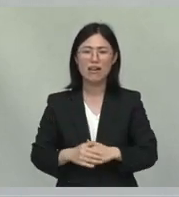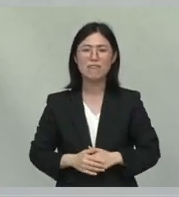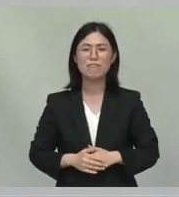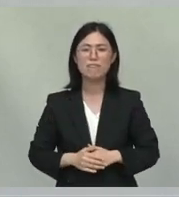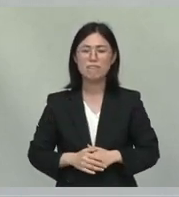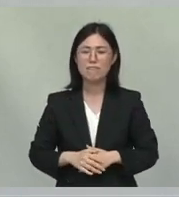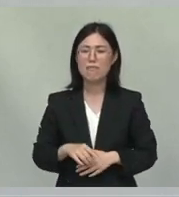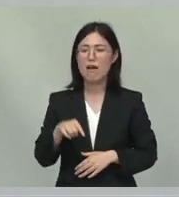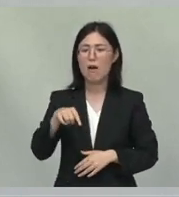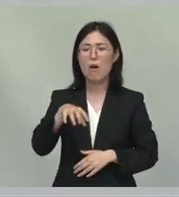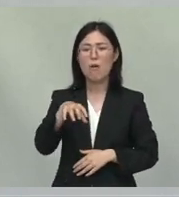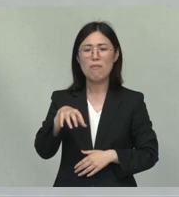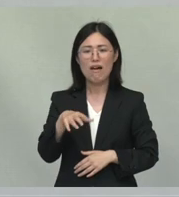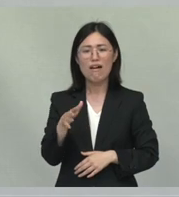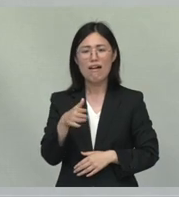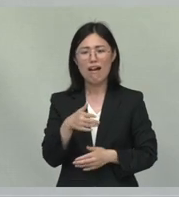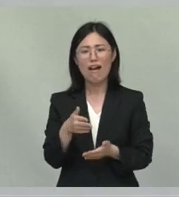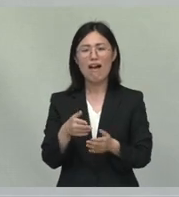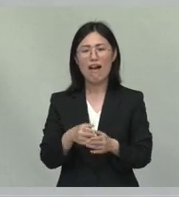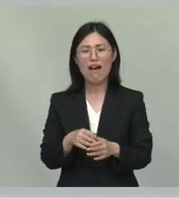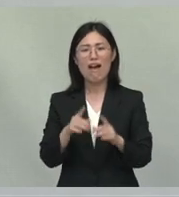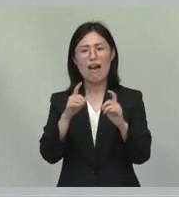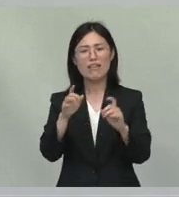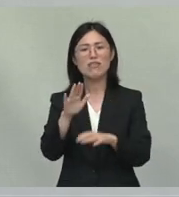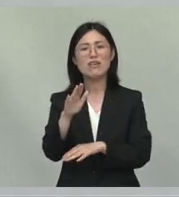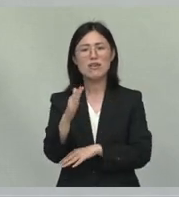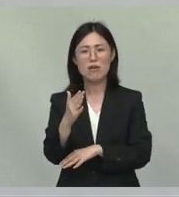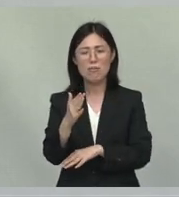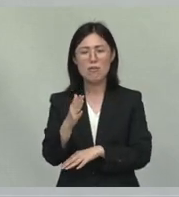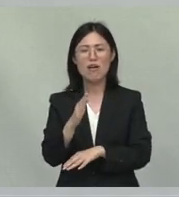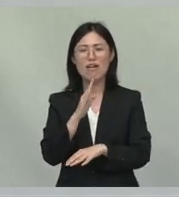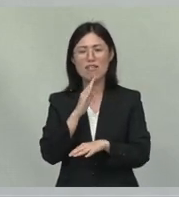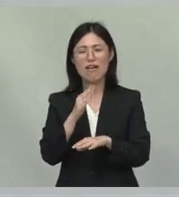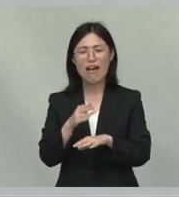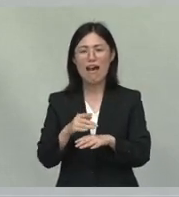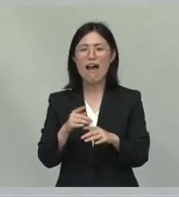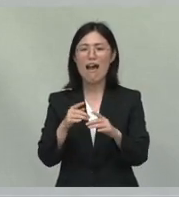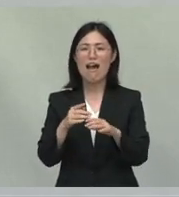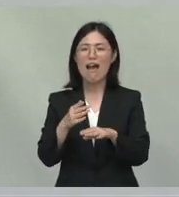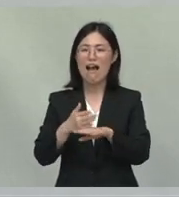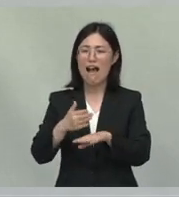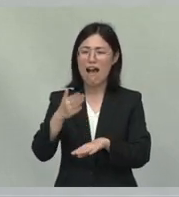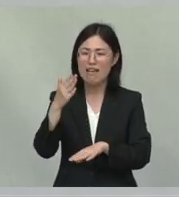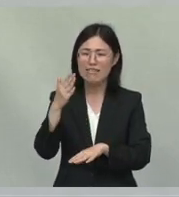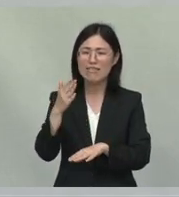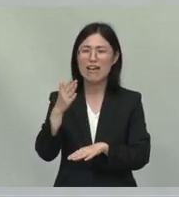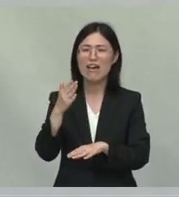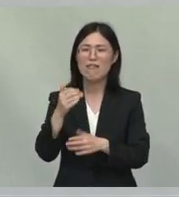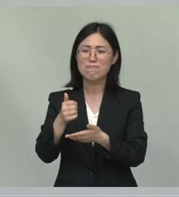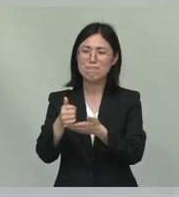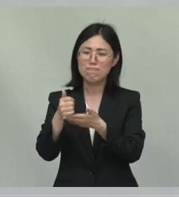ども、新人なる敬意と感謝をまずは申し上げる次第で